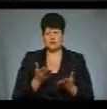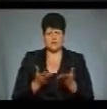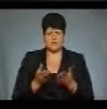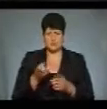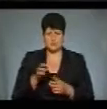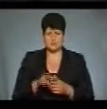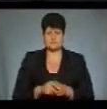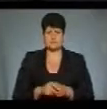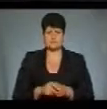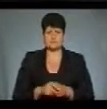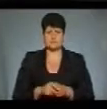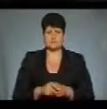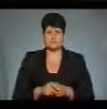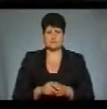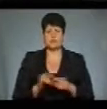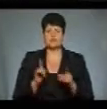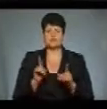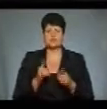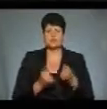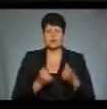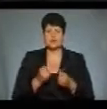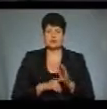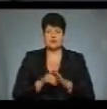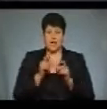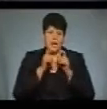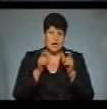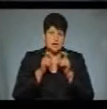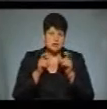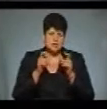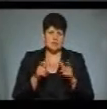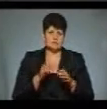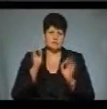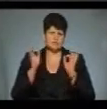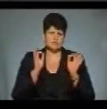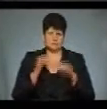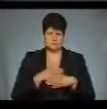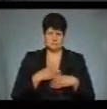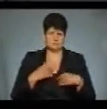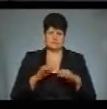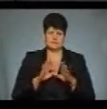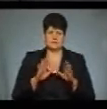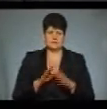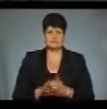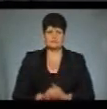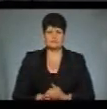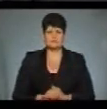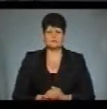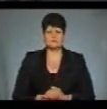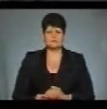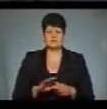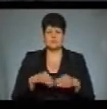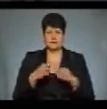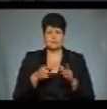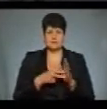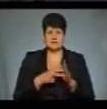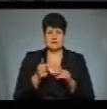сумніваюся. Ну, шофер зараз почне кричати, буде шум, не хочу ризикувати. Дам йому 7 гривень